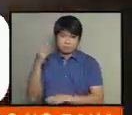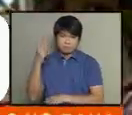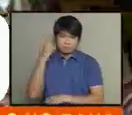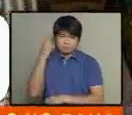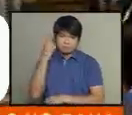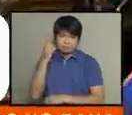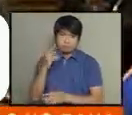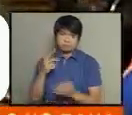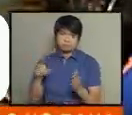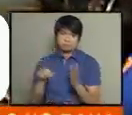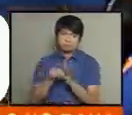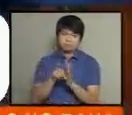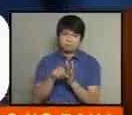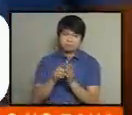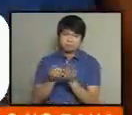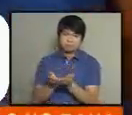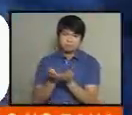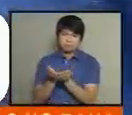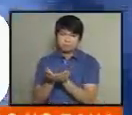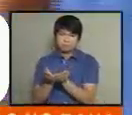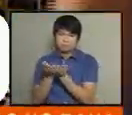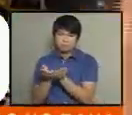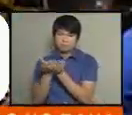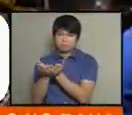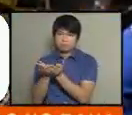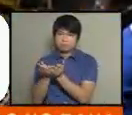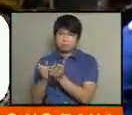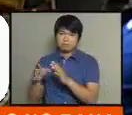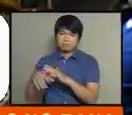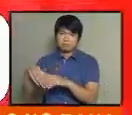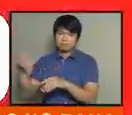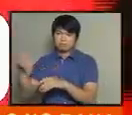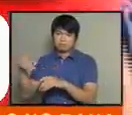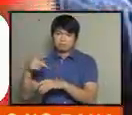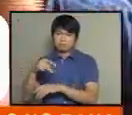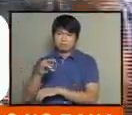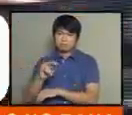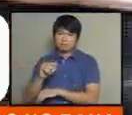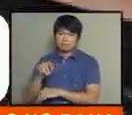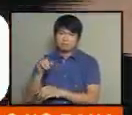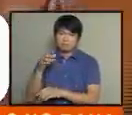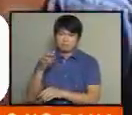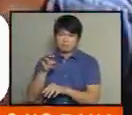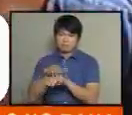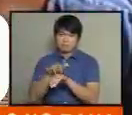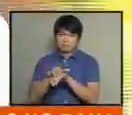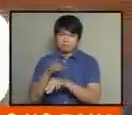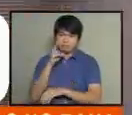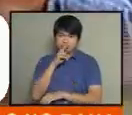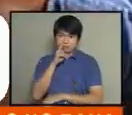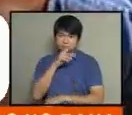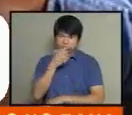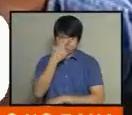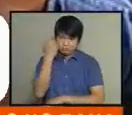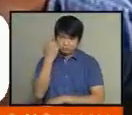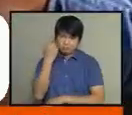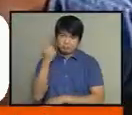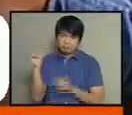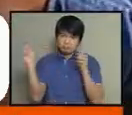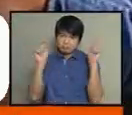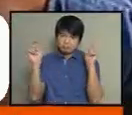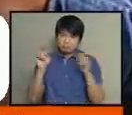Coast Guard sa paglalayag ng mga barko patungo at palabas ng Panay, Mindoro at Visayas dahil sa bagyong